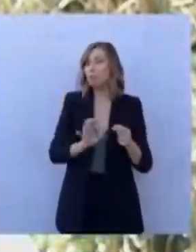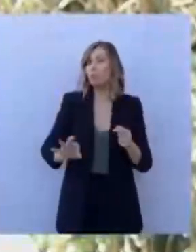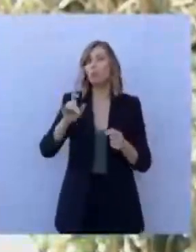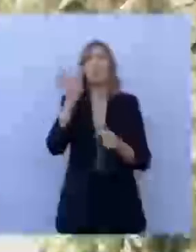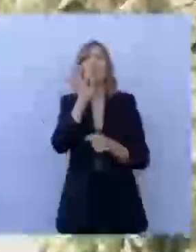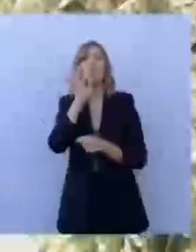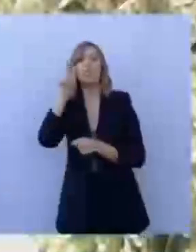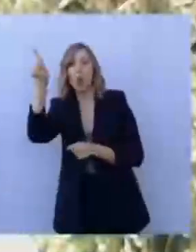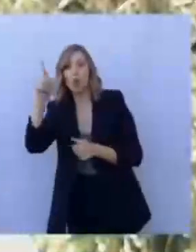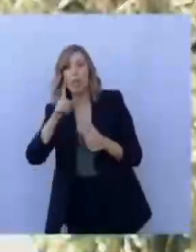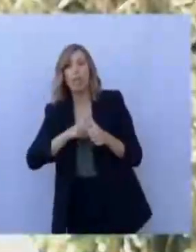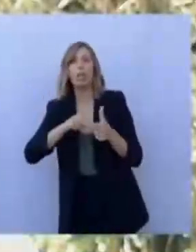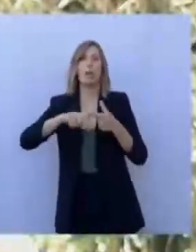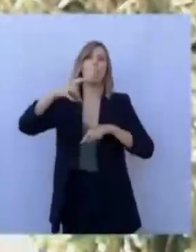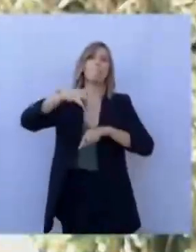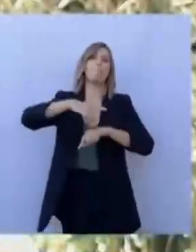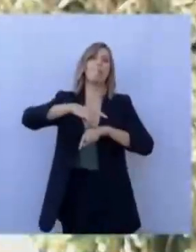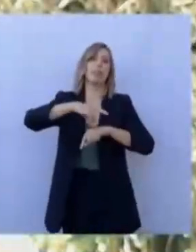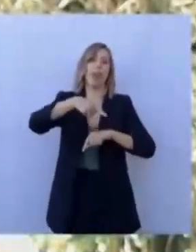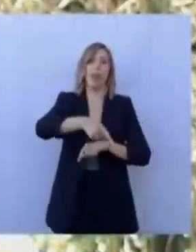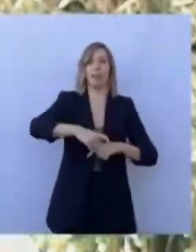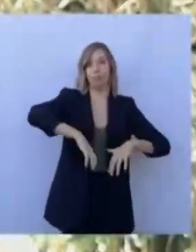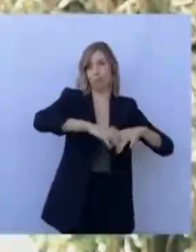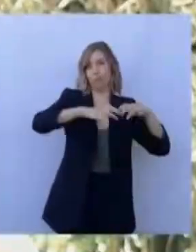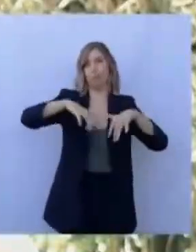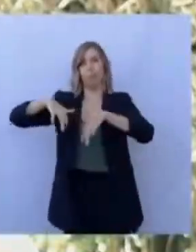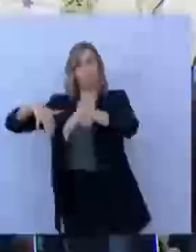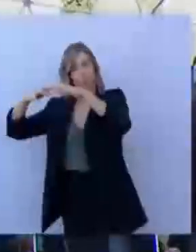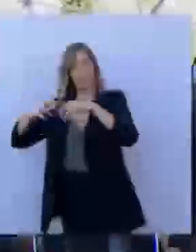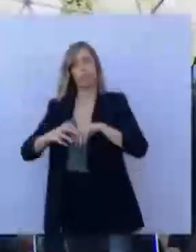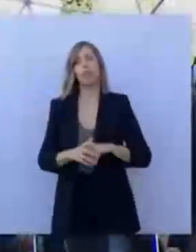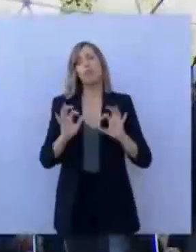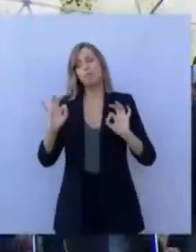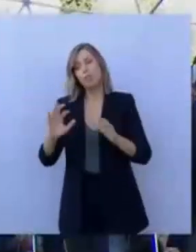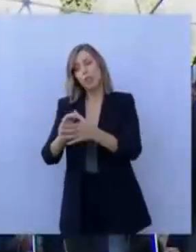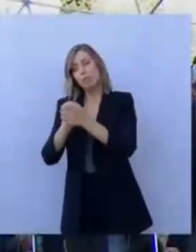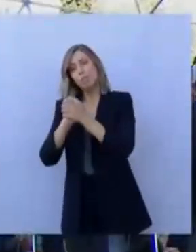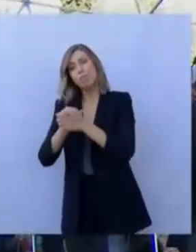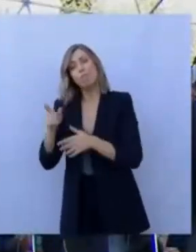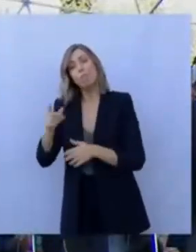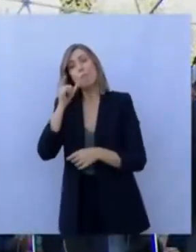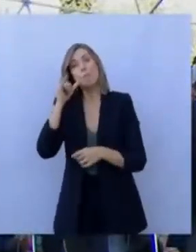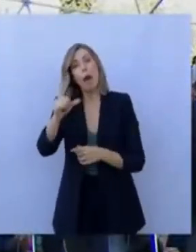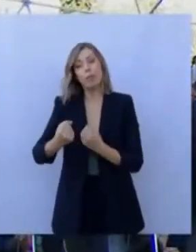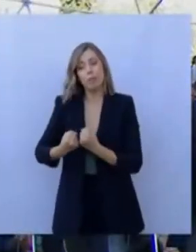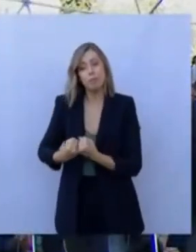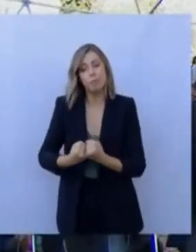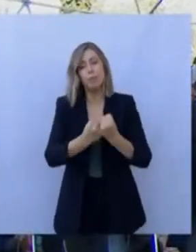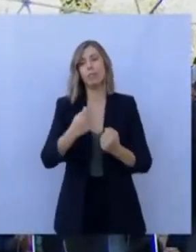Πάτρα. Αλλά να σας συγχαρώ και για τη διαρκή σας στήριξη στην κοινωνία των πολιτών. Είναι σημαντικό ότι